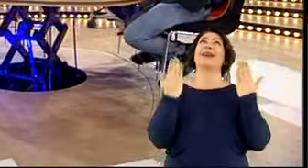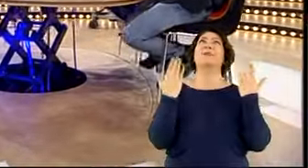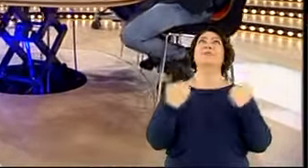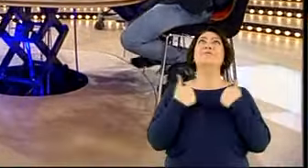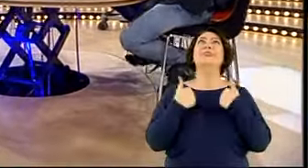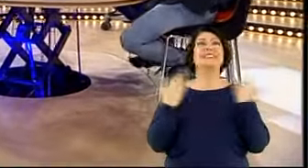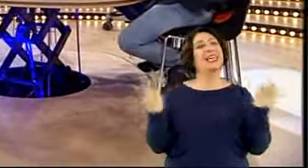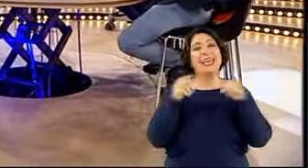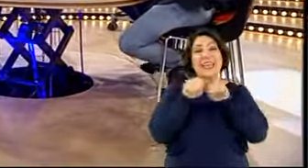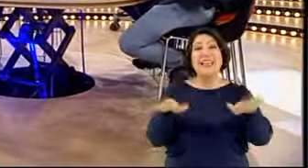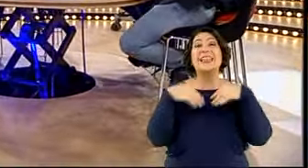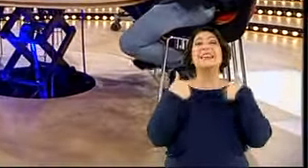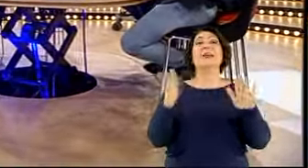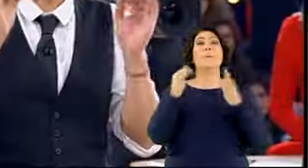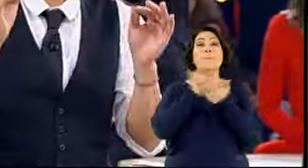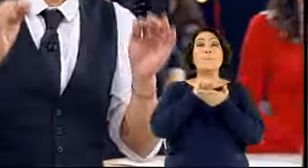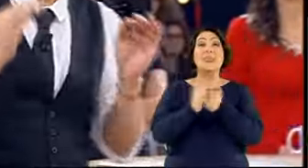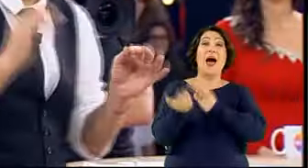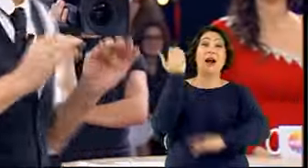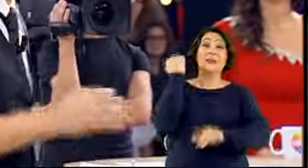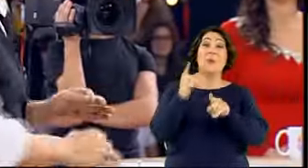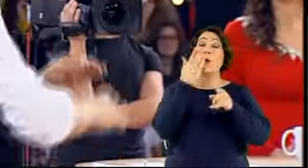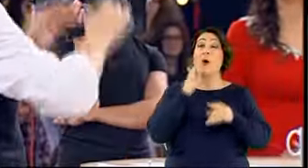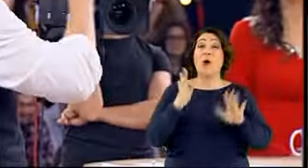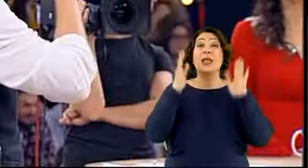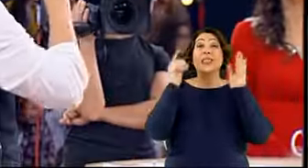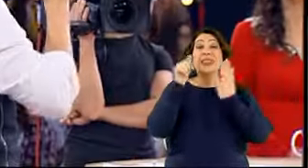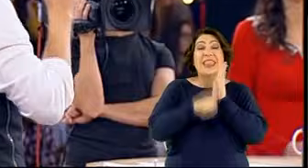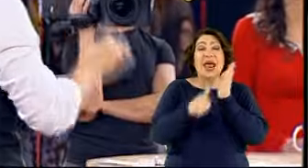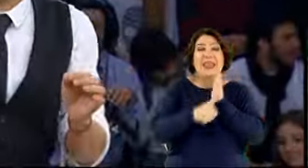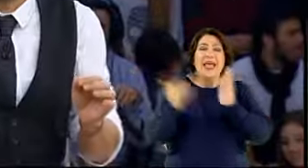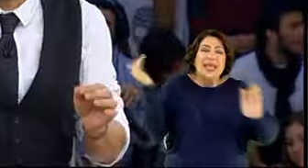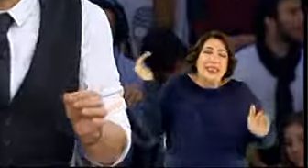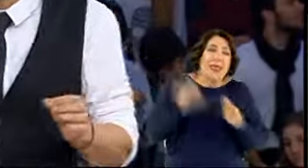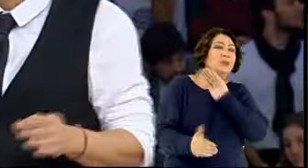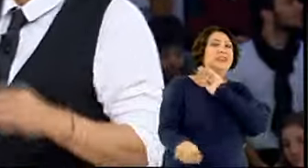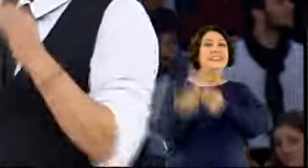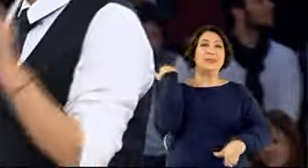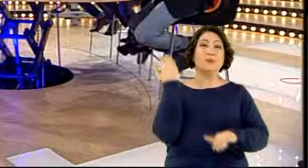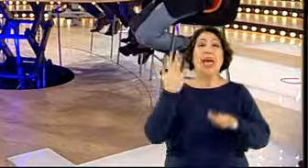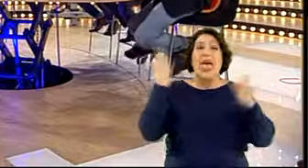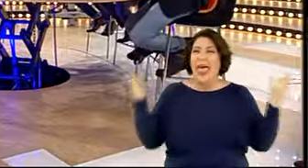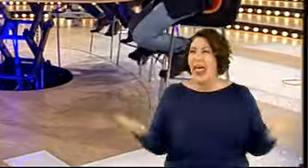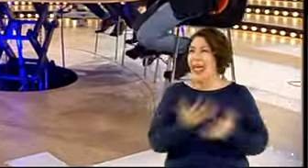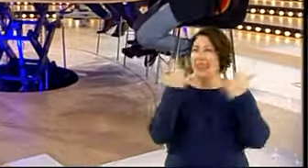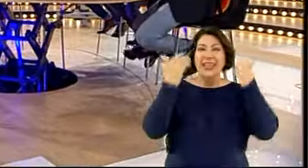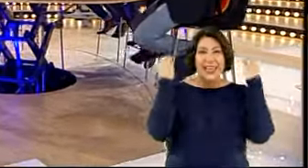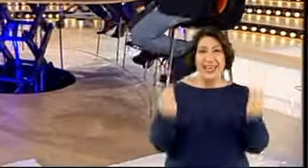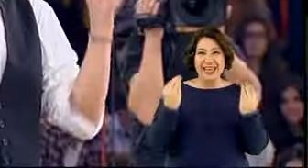niye yayında değiliz? Yani niye medya arkasında bu yok? Bu tarihte gelmiş geçmiş en